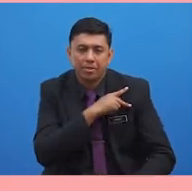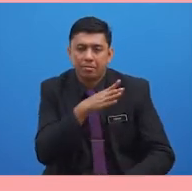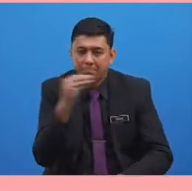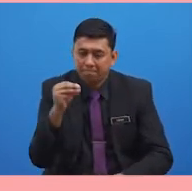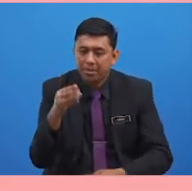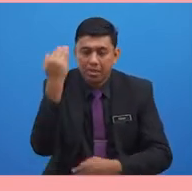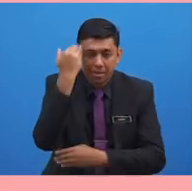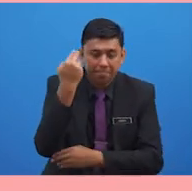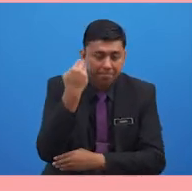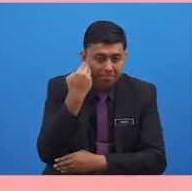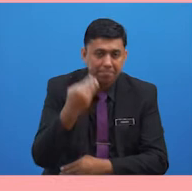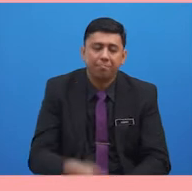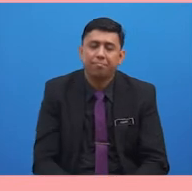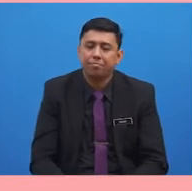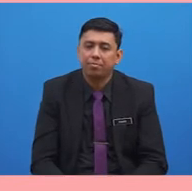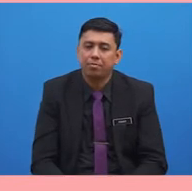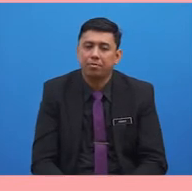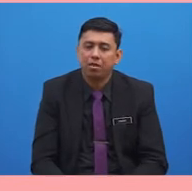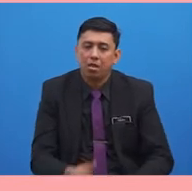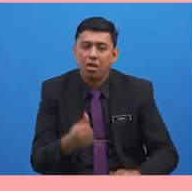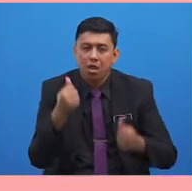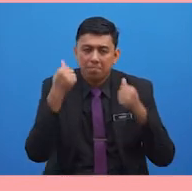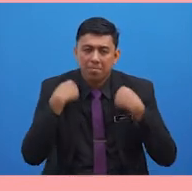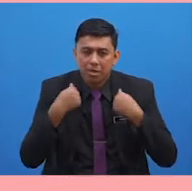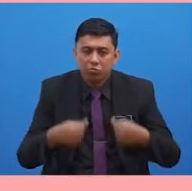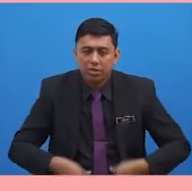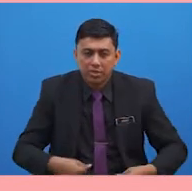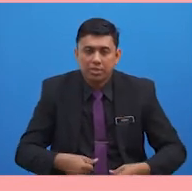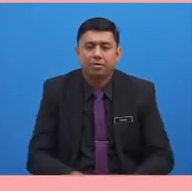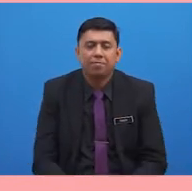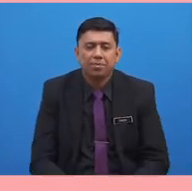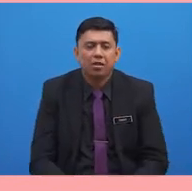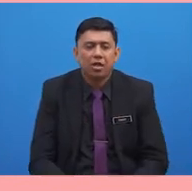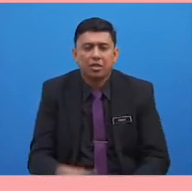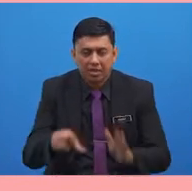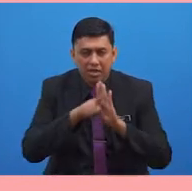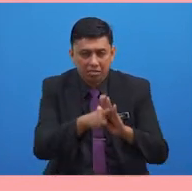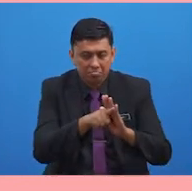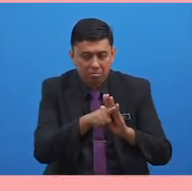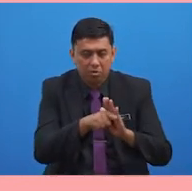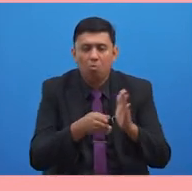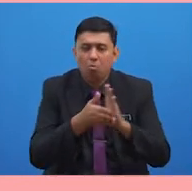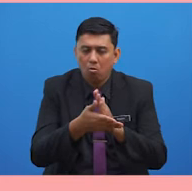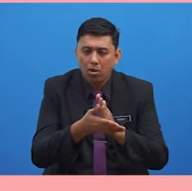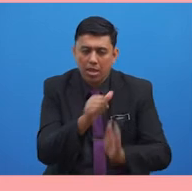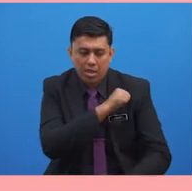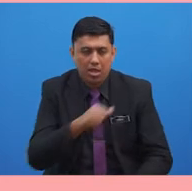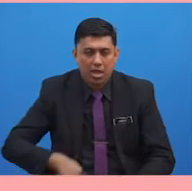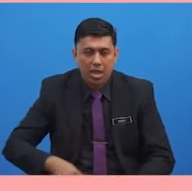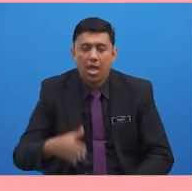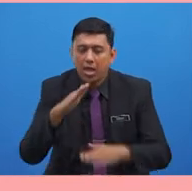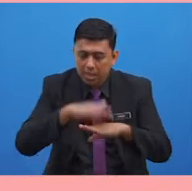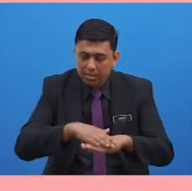kehakiman. Kedua, anggota-anggota SPR dilantik oleh Yang di-Pertuan Agong